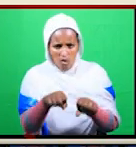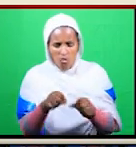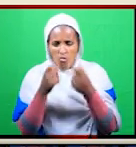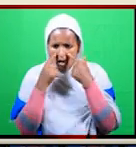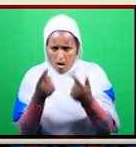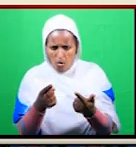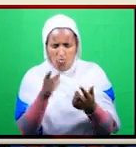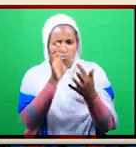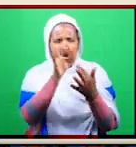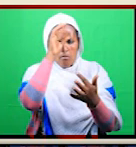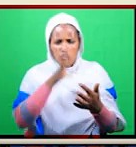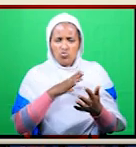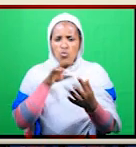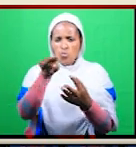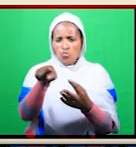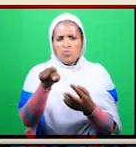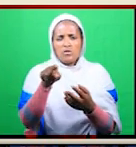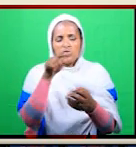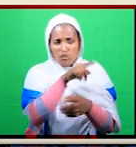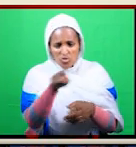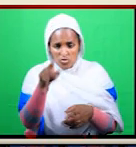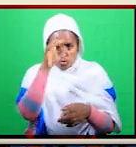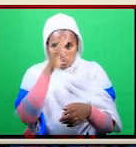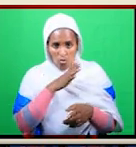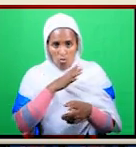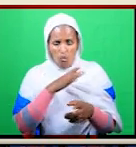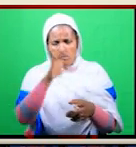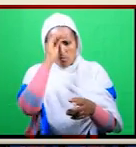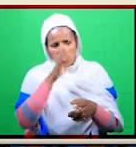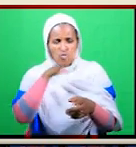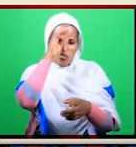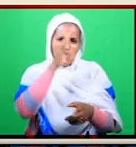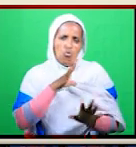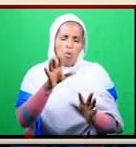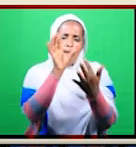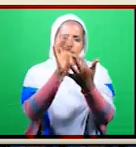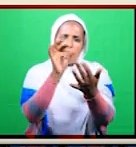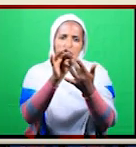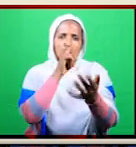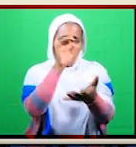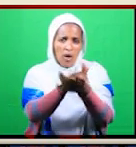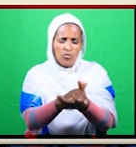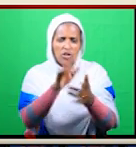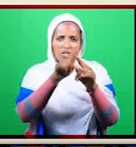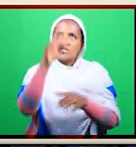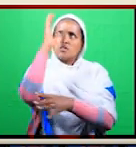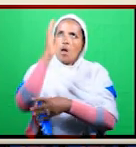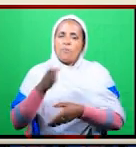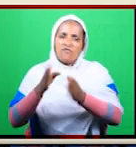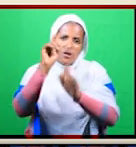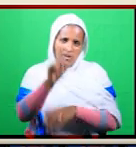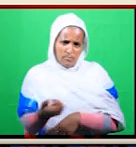ሰውኛው እሱ እንደ ሰው በሰው ሰውኛው መርጦ ነው የሚያገባው። ግን የእግዚአብሔር ፈቃድ ሲሆን ማለት ነው፣ በእሱ ምርጫ ላይ